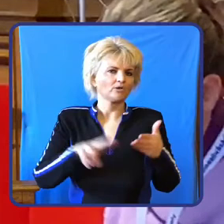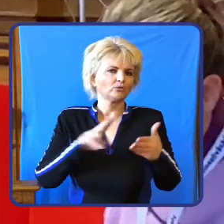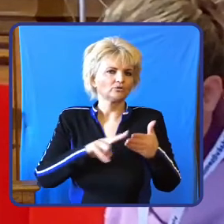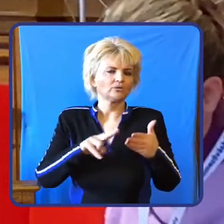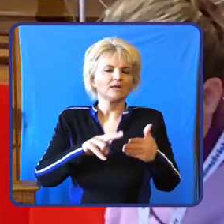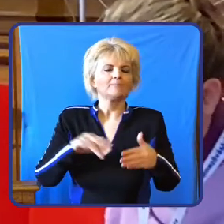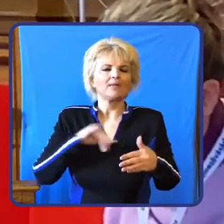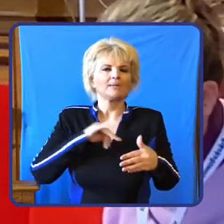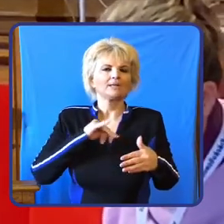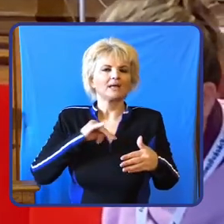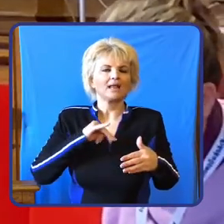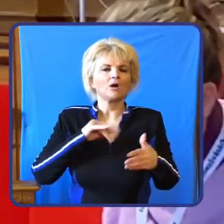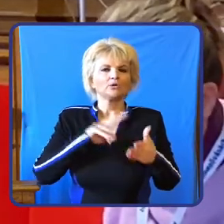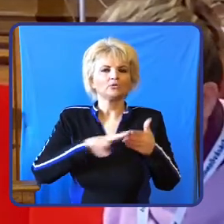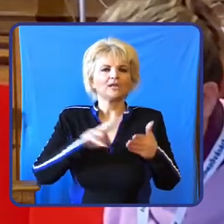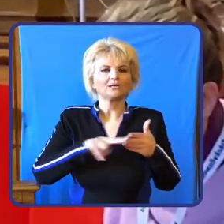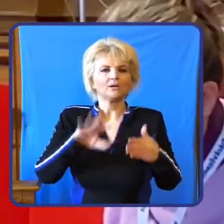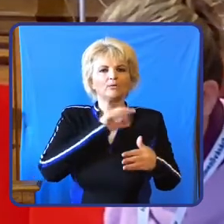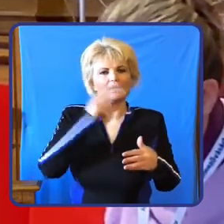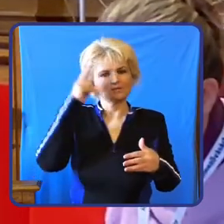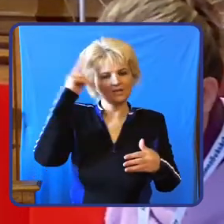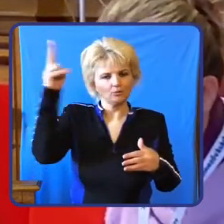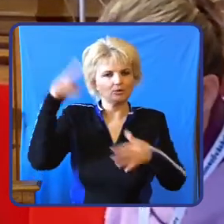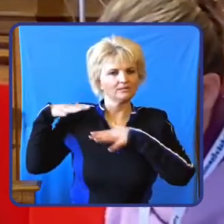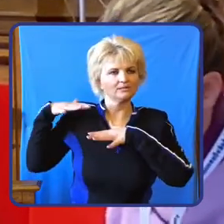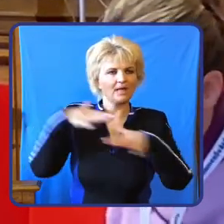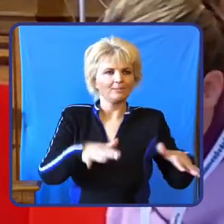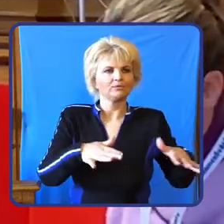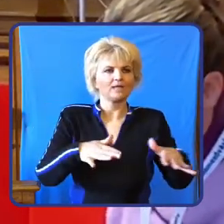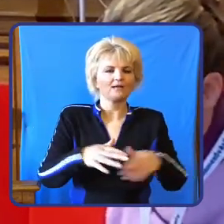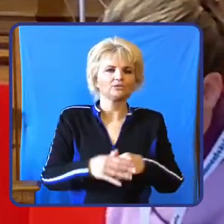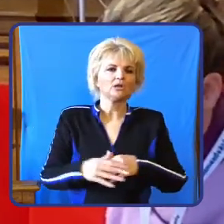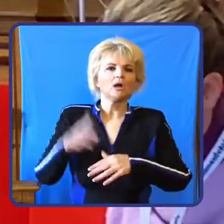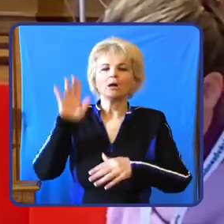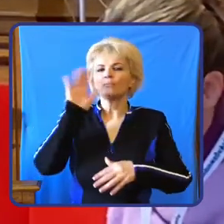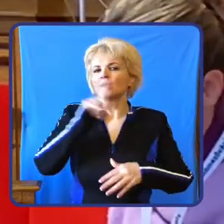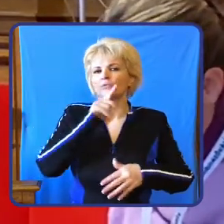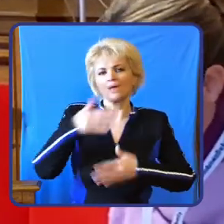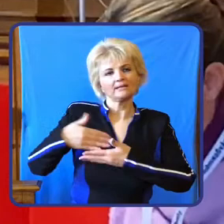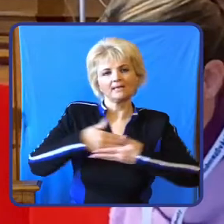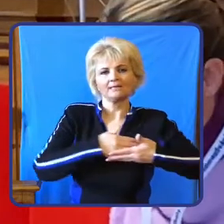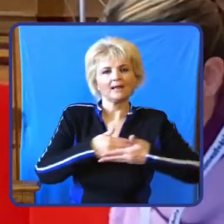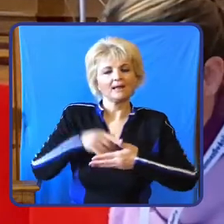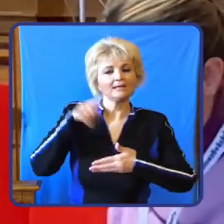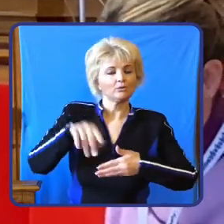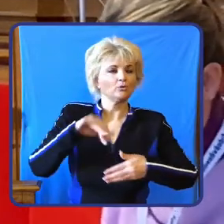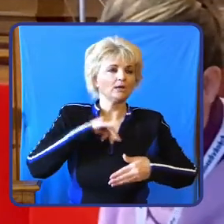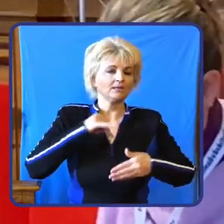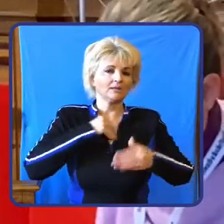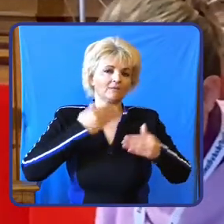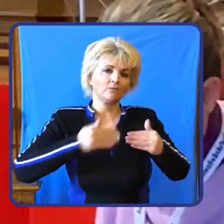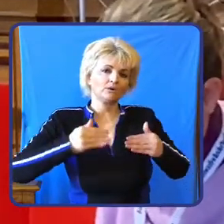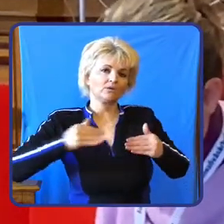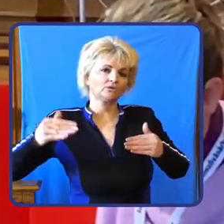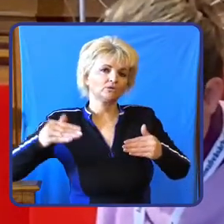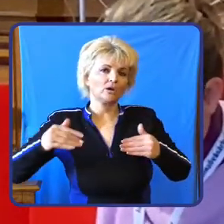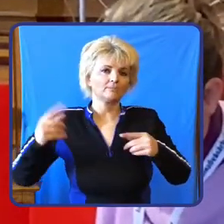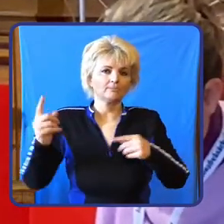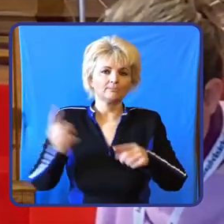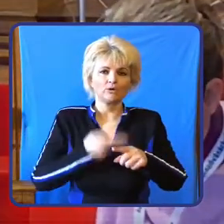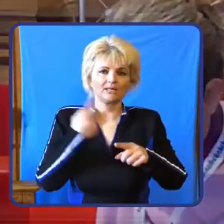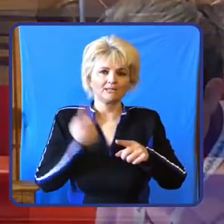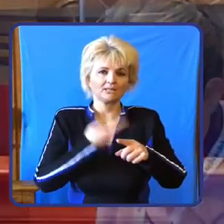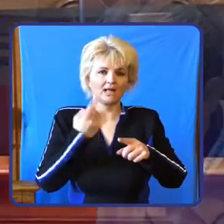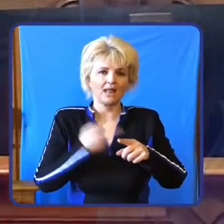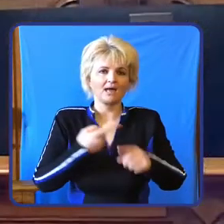hatóságoknak polgármester úr támadása, sőt szerintem akár majd dédelgetni is fogják, hiszen az ő érdekük, hogy tovább folytassa a politizálást.